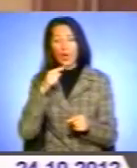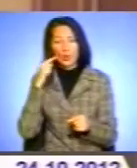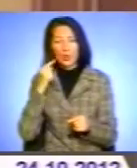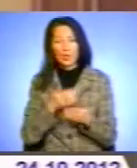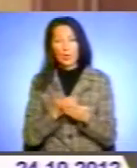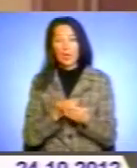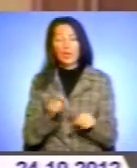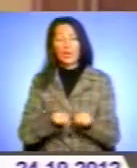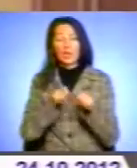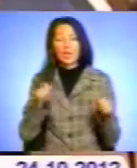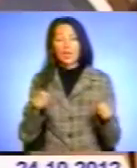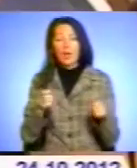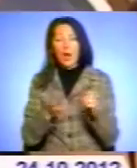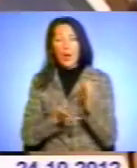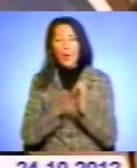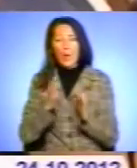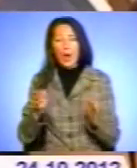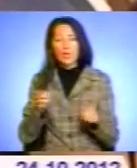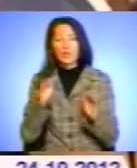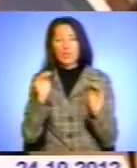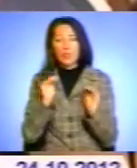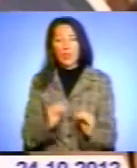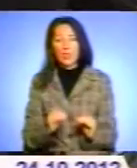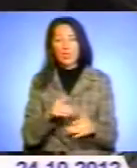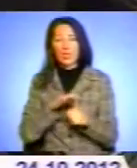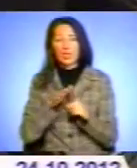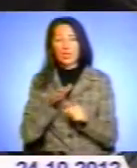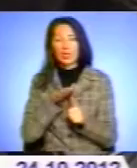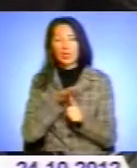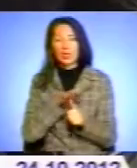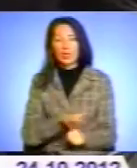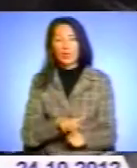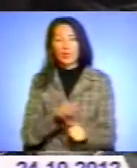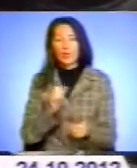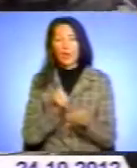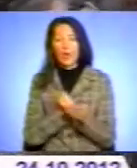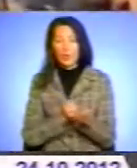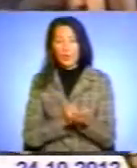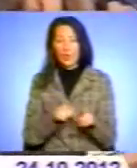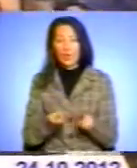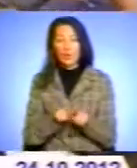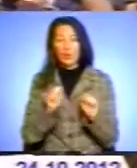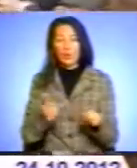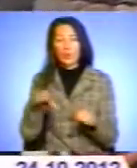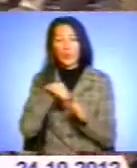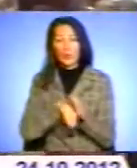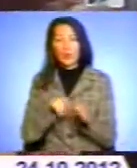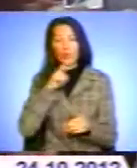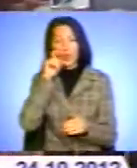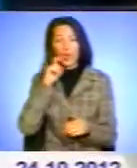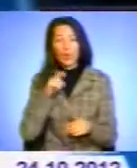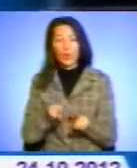зменшення податкового тиску на бізнес. Щоби найкращі зразки ефективних реформ можна було б запровадити і в Україні.